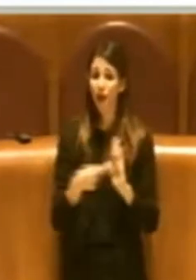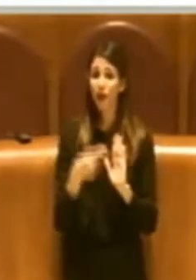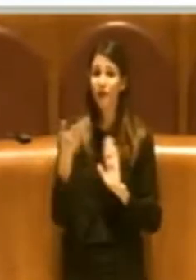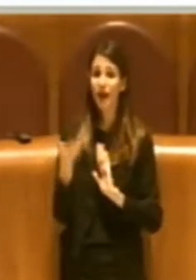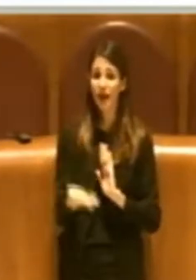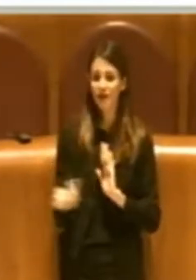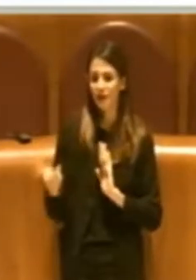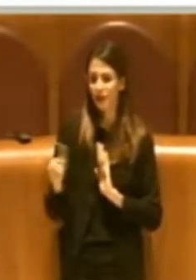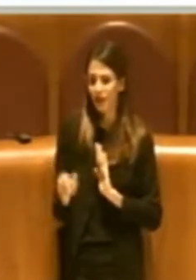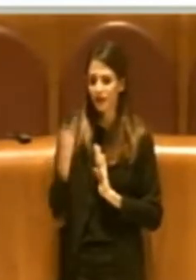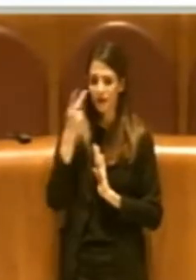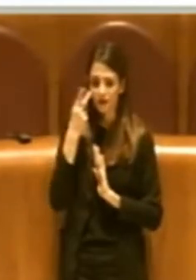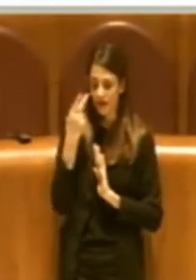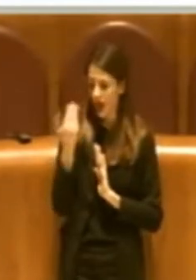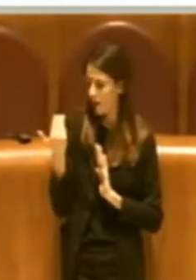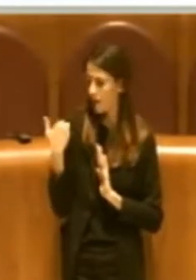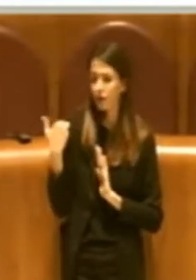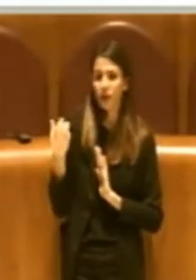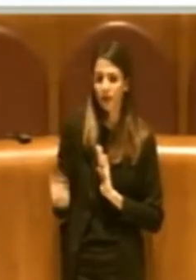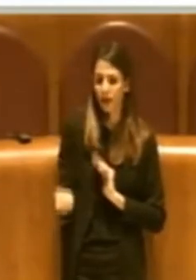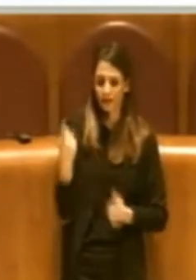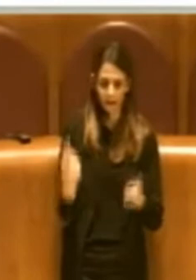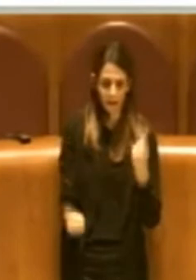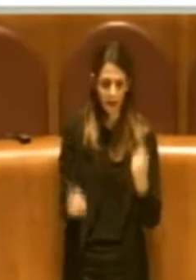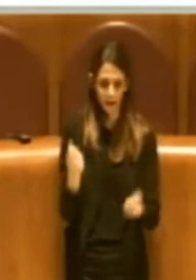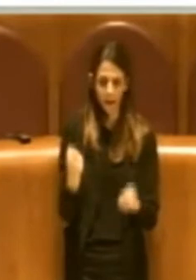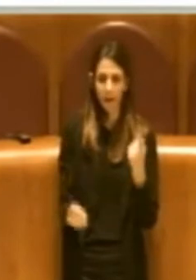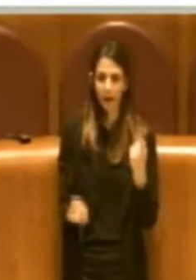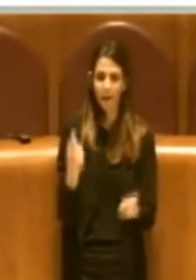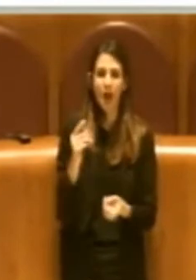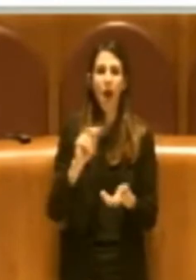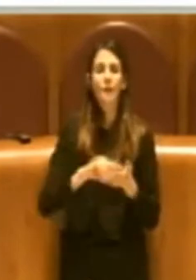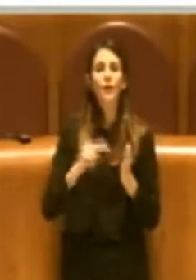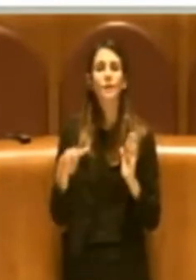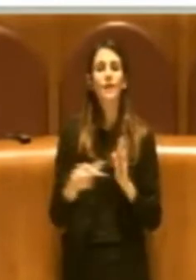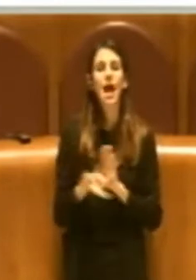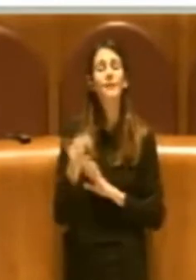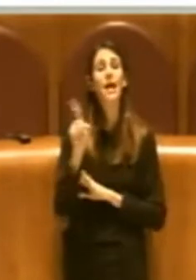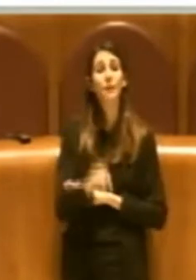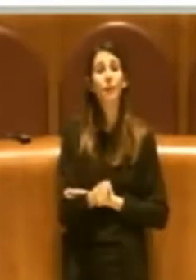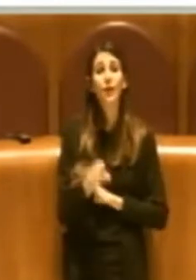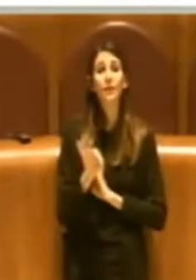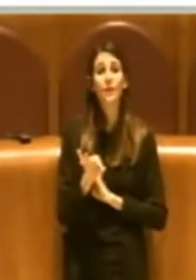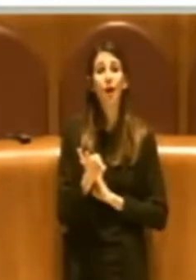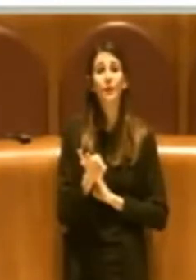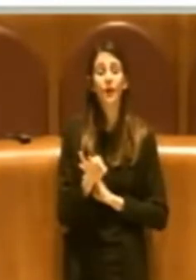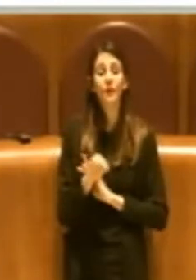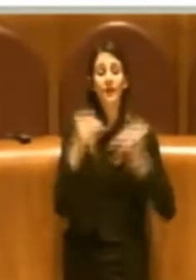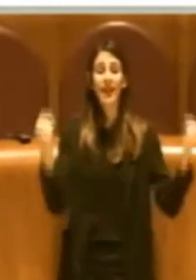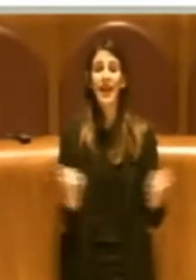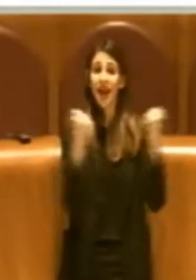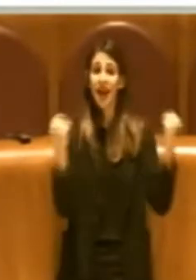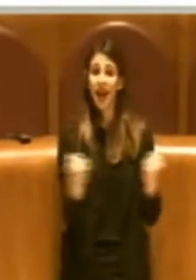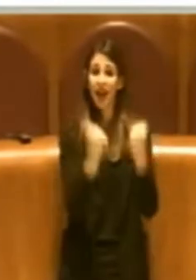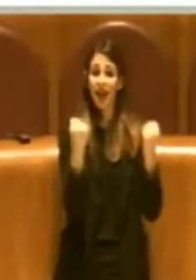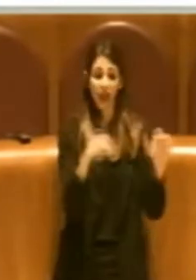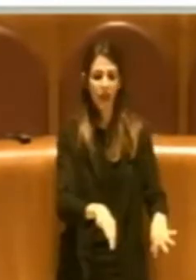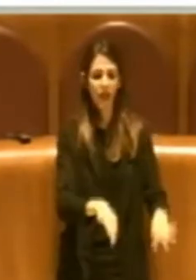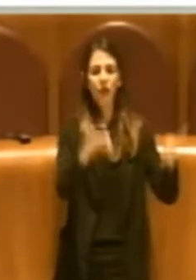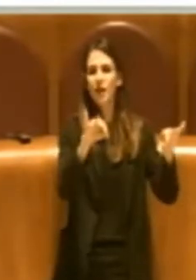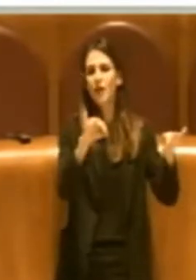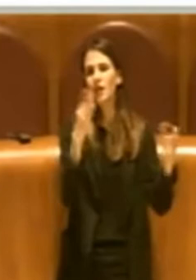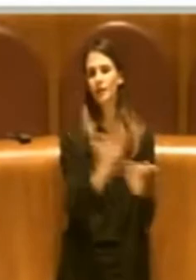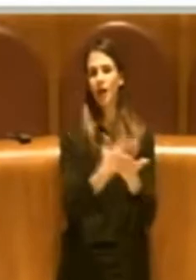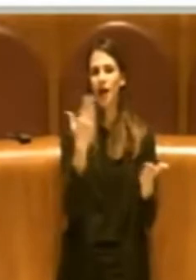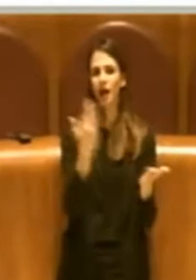sono emersi negli ultimi giorni, e soprattutto a impedire iniziative di interruzione delle attività dei punti verde infanzia che possano anche